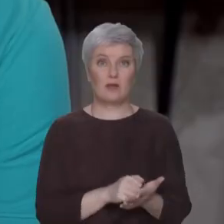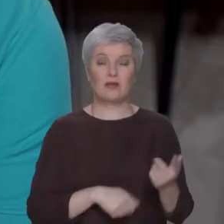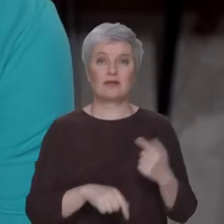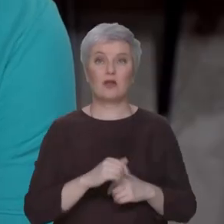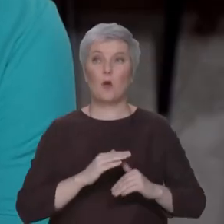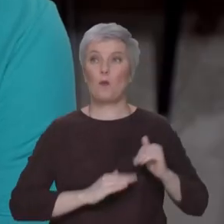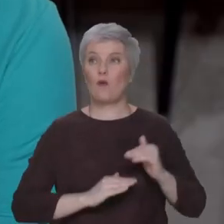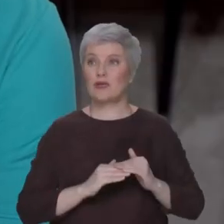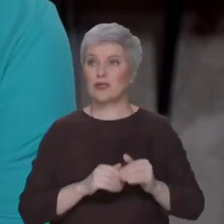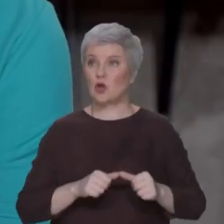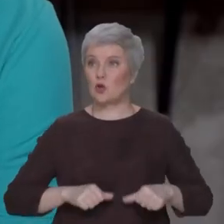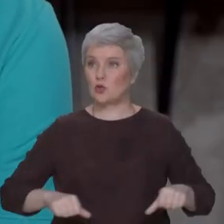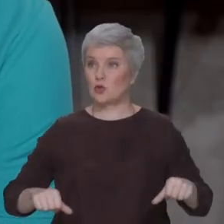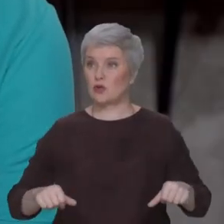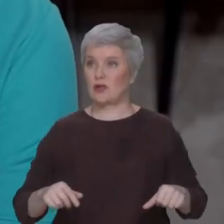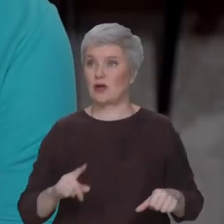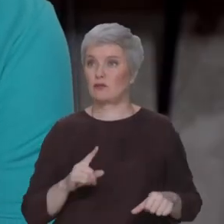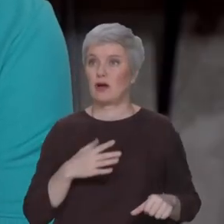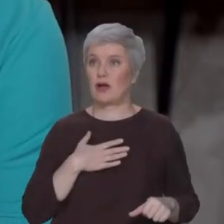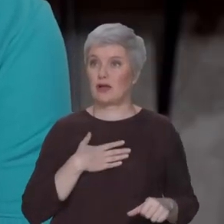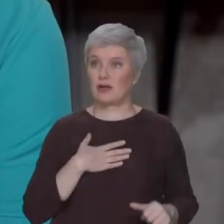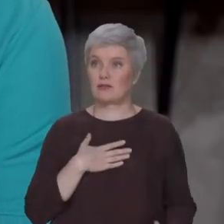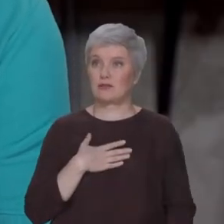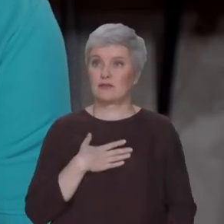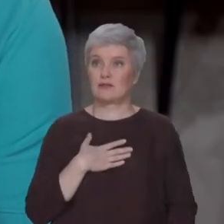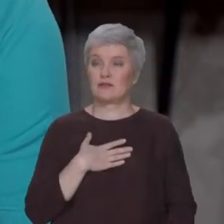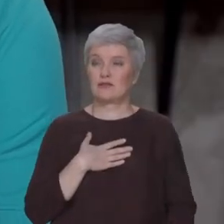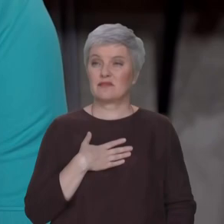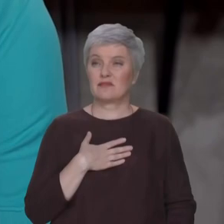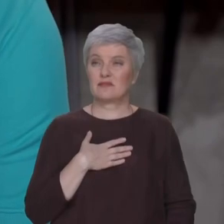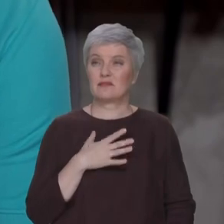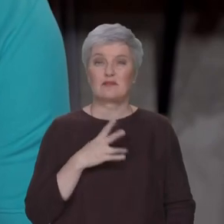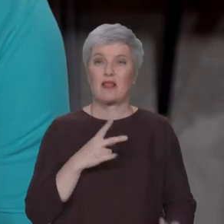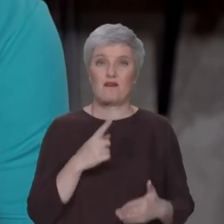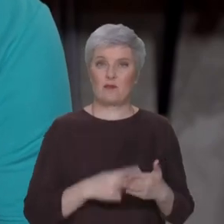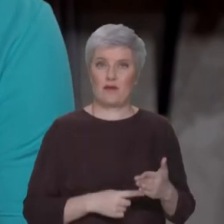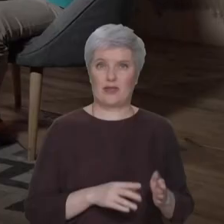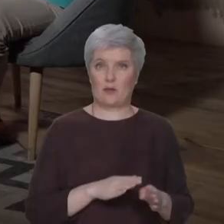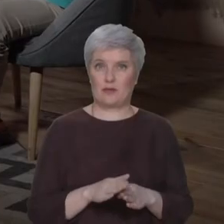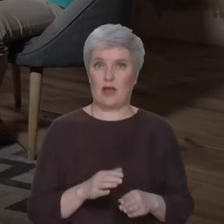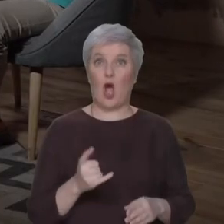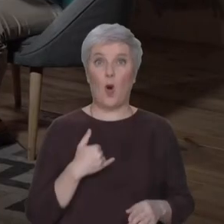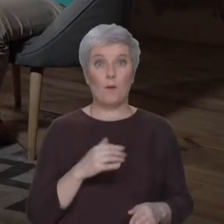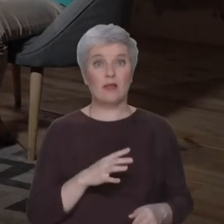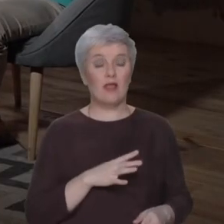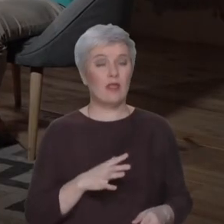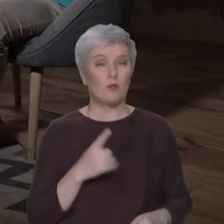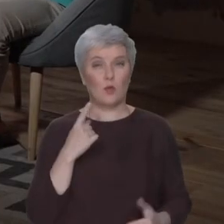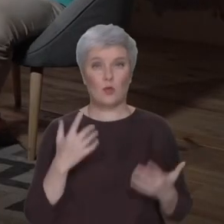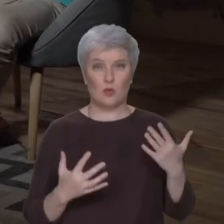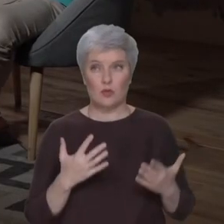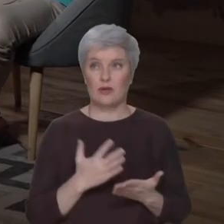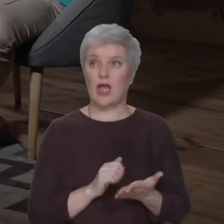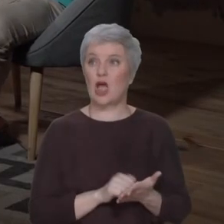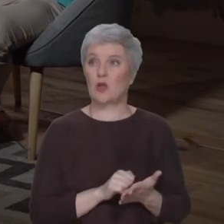журі, тому що, ну, я, як вам сказати, я був не впевнений в цьому абсолютно. Але в мене не було жодних сумнівів, є